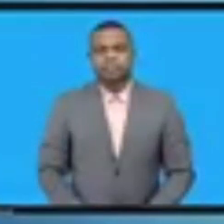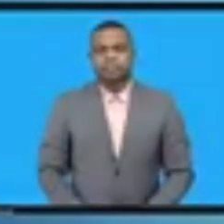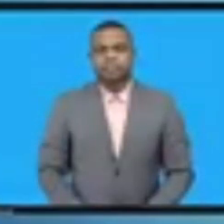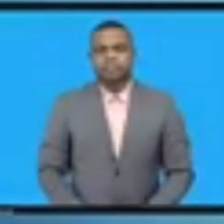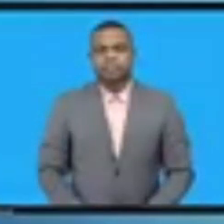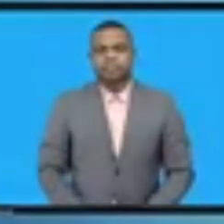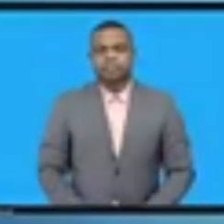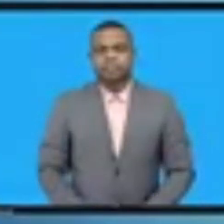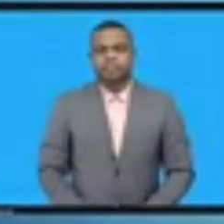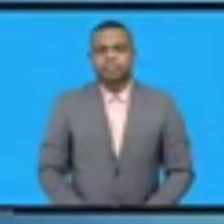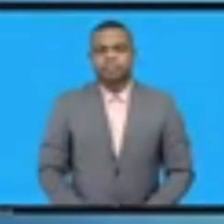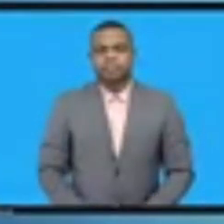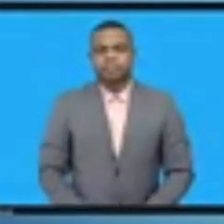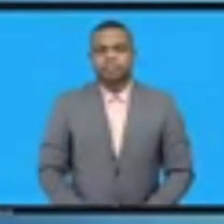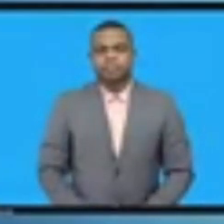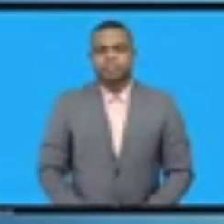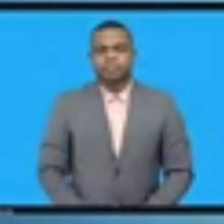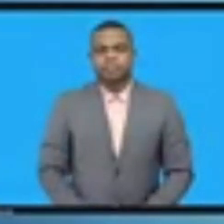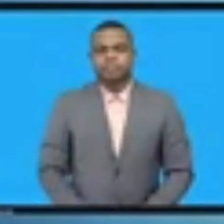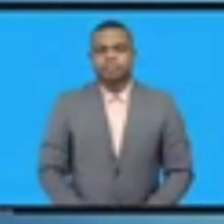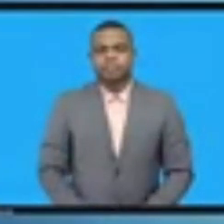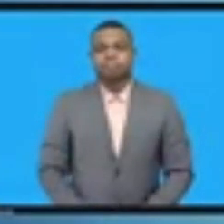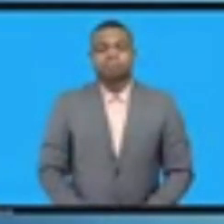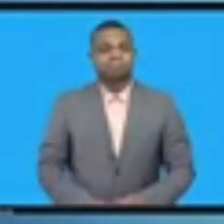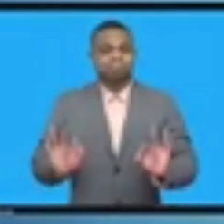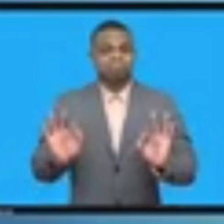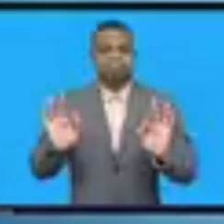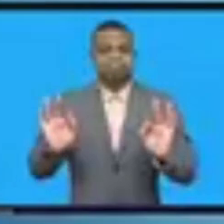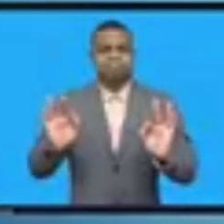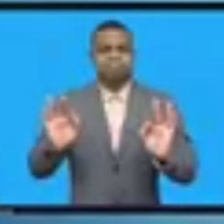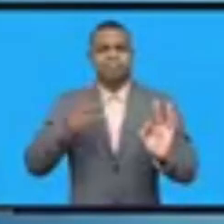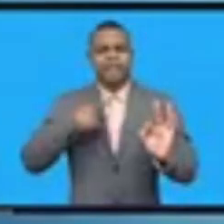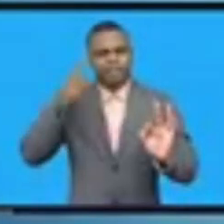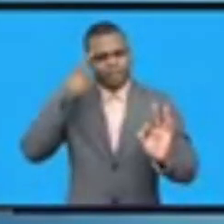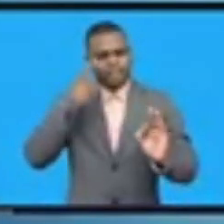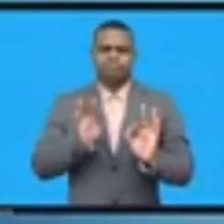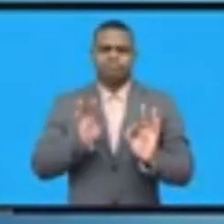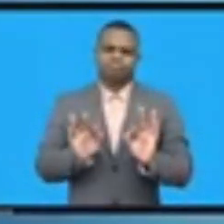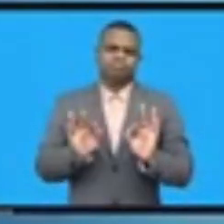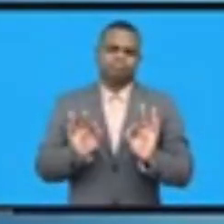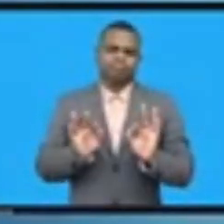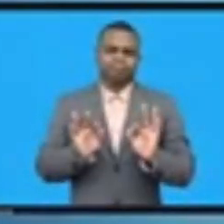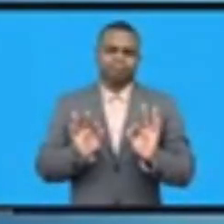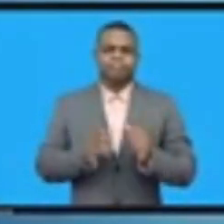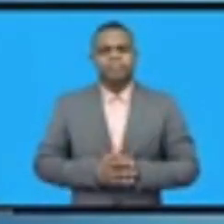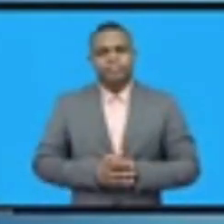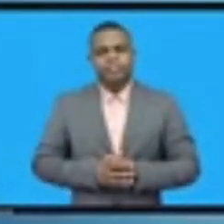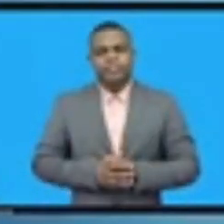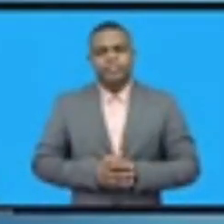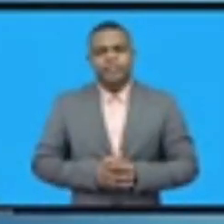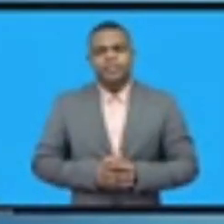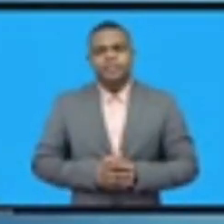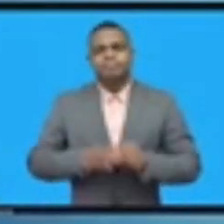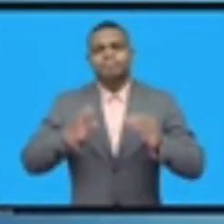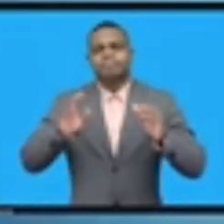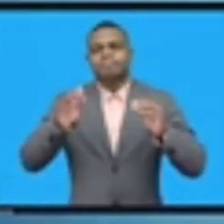好的，现在可以了，各位阁下、女士们、先生们，